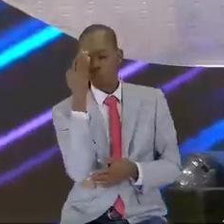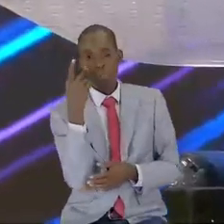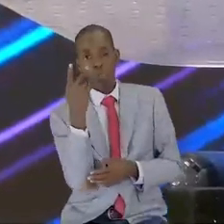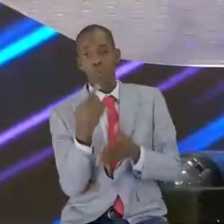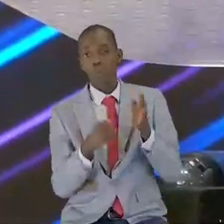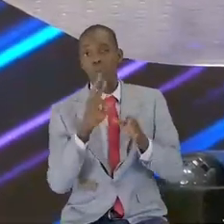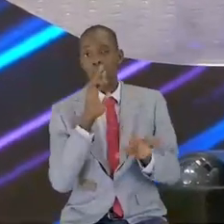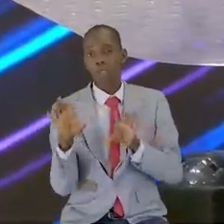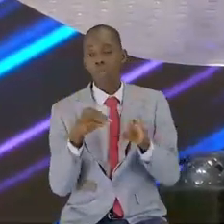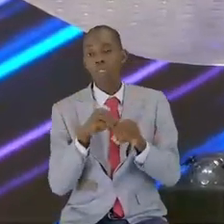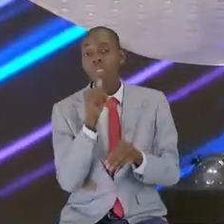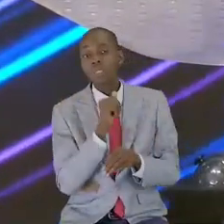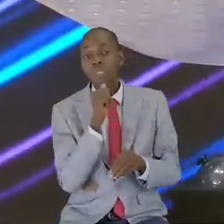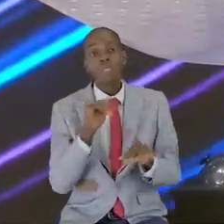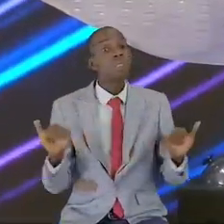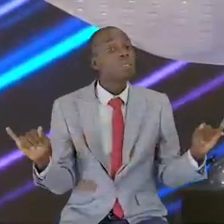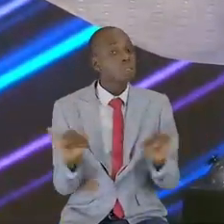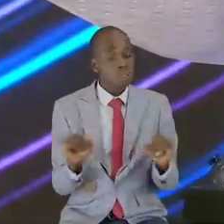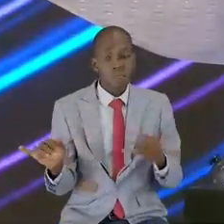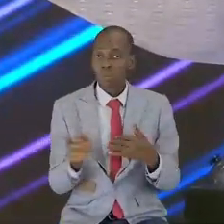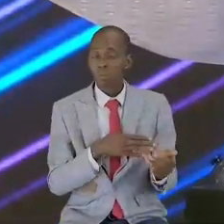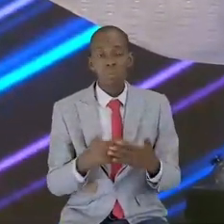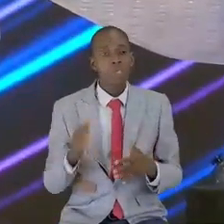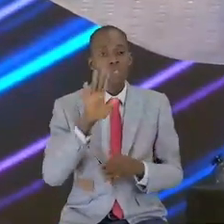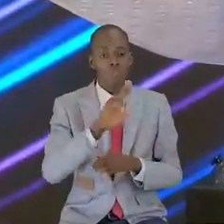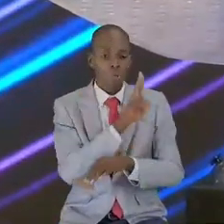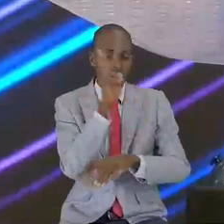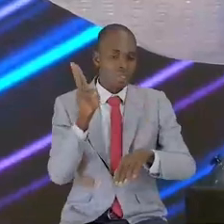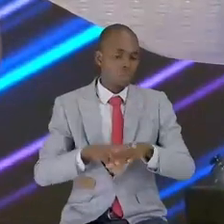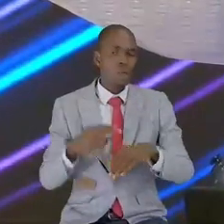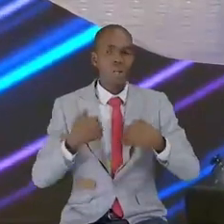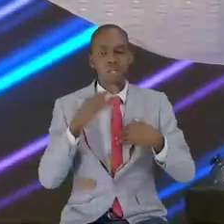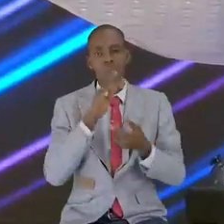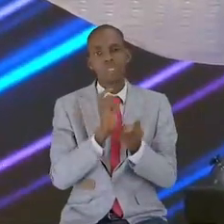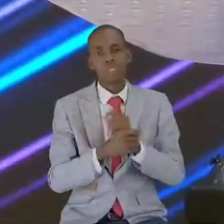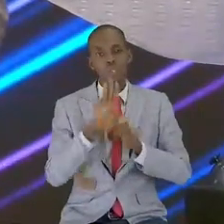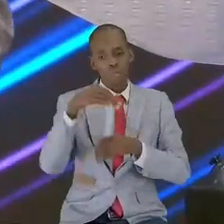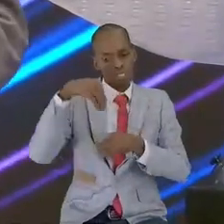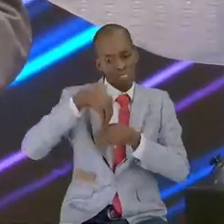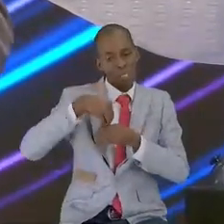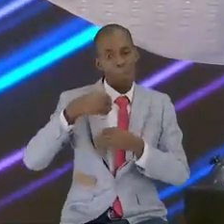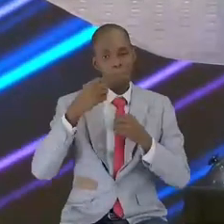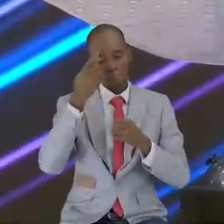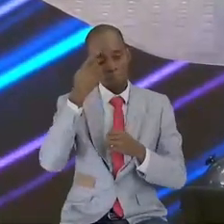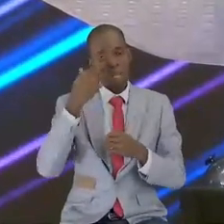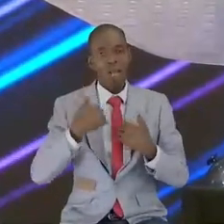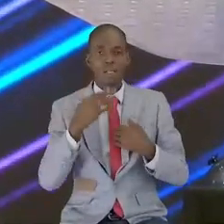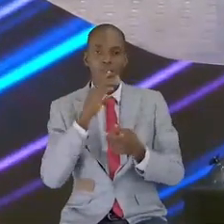même, ta nature a été changée, ton homme intérieur a été changé, et ta